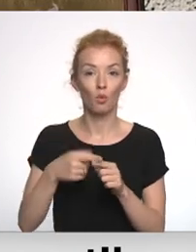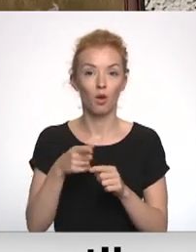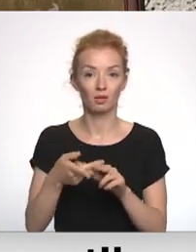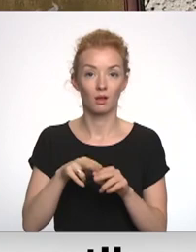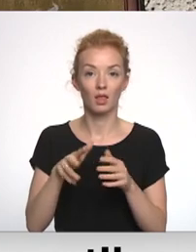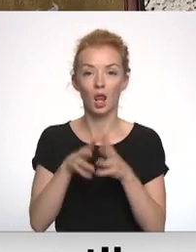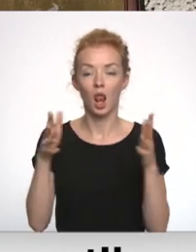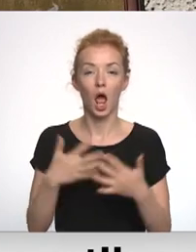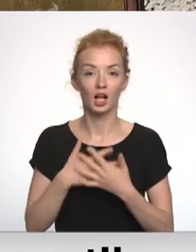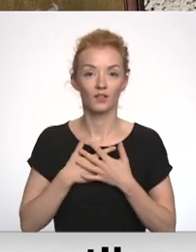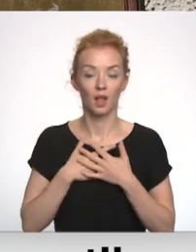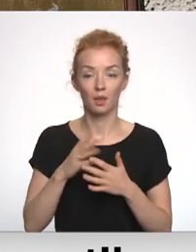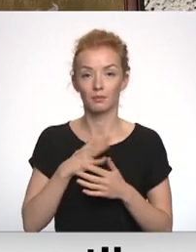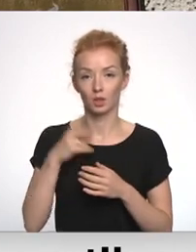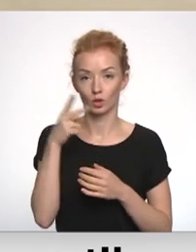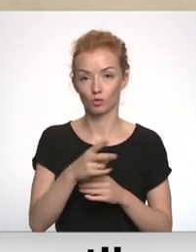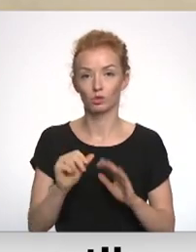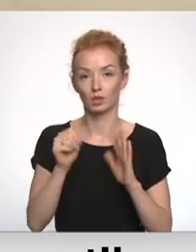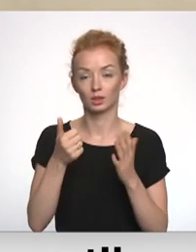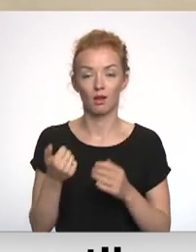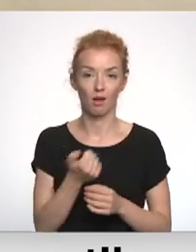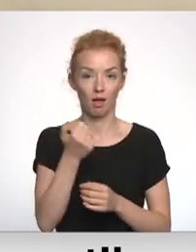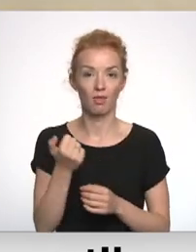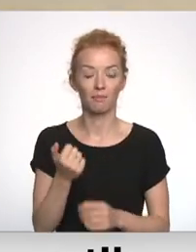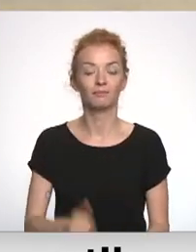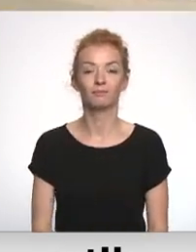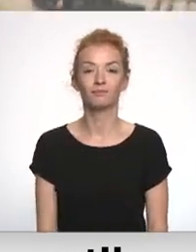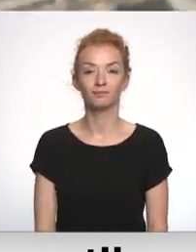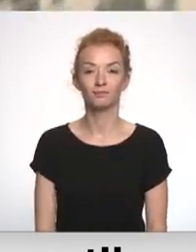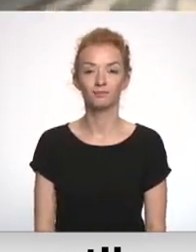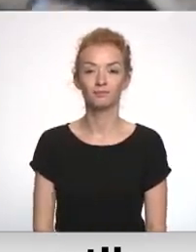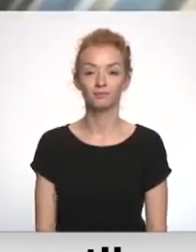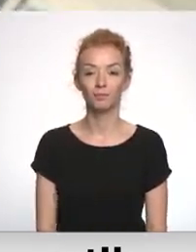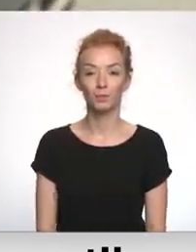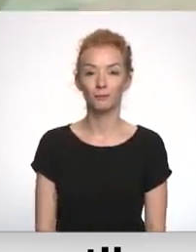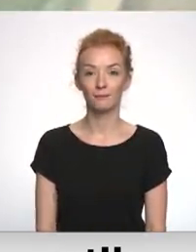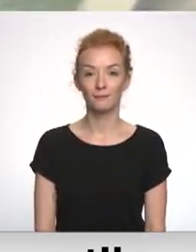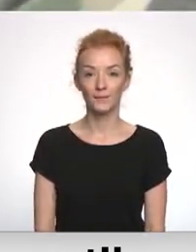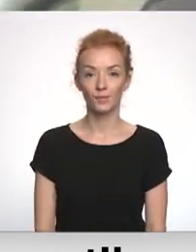aktivitāte bija vērojama 2006. Gadā. Madara Līcīte, Ainis Kupčs, Latvijas televīzija.